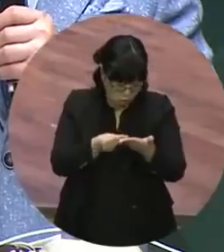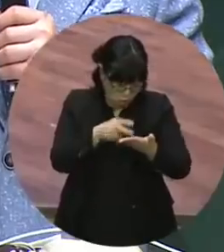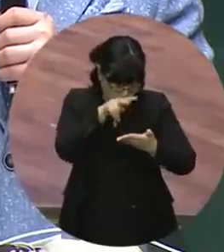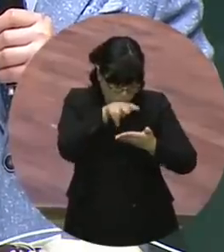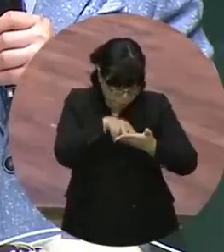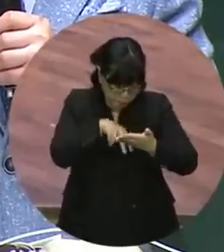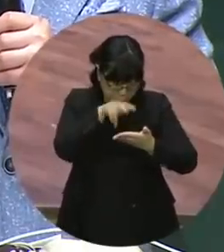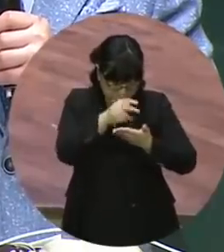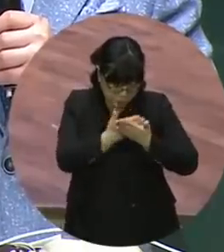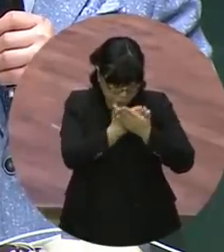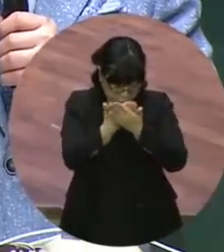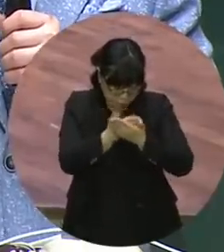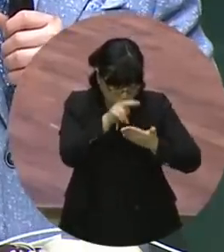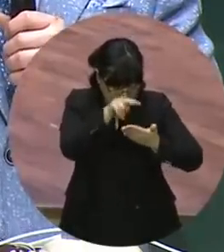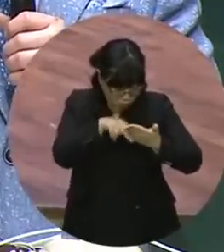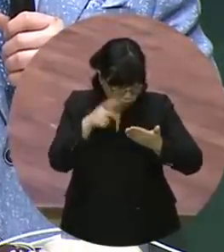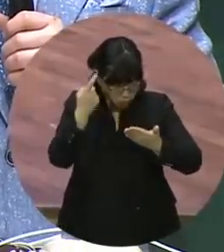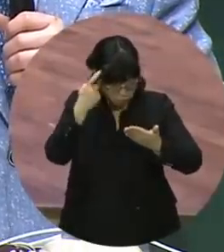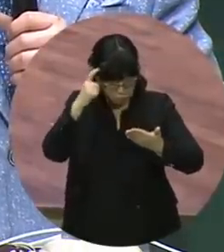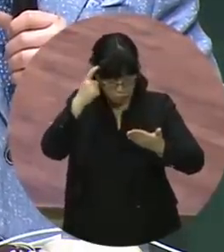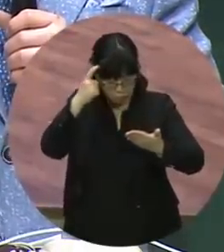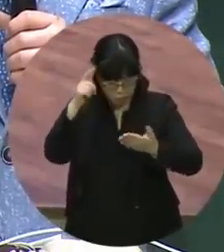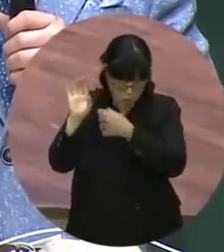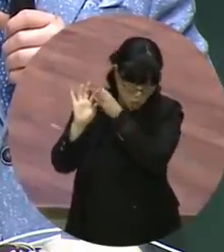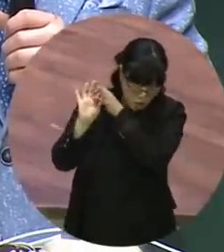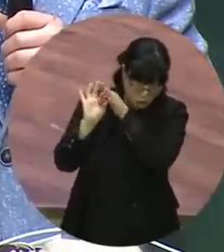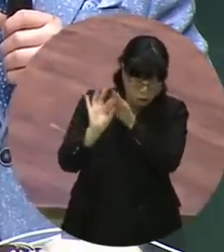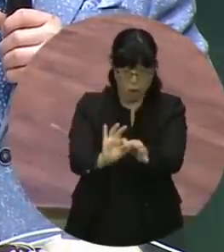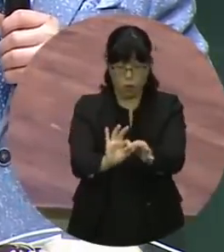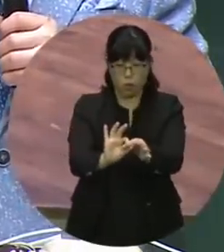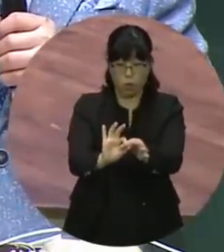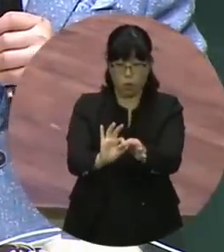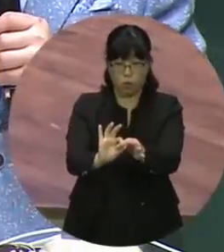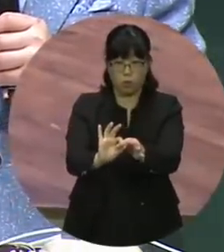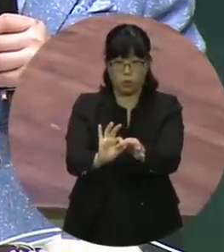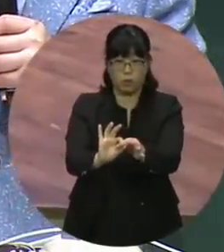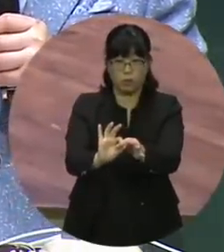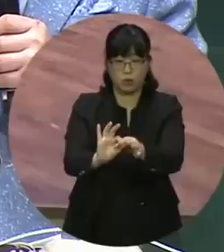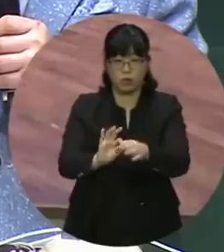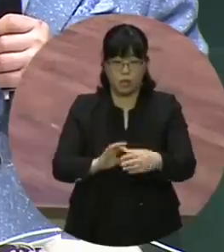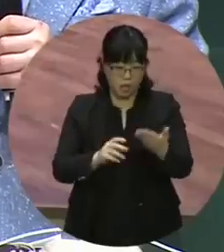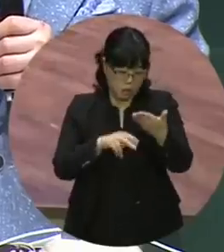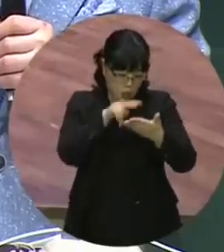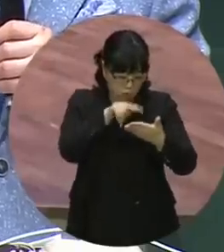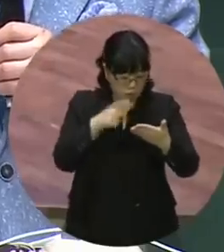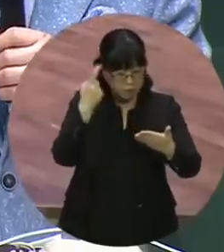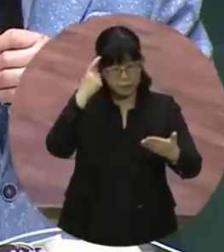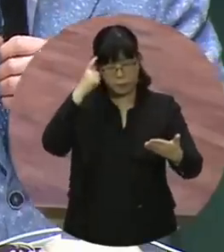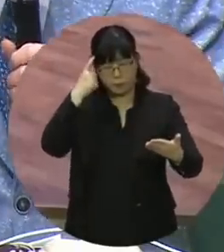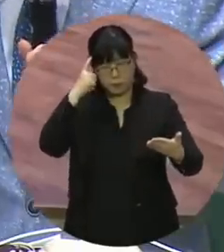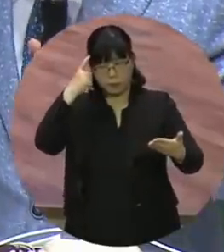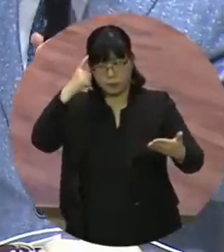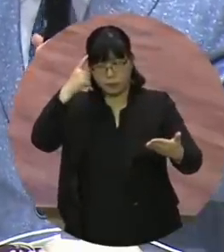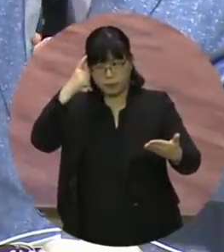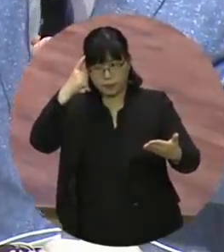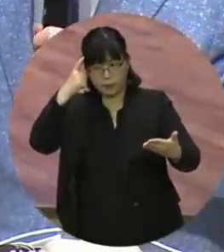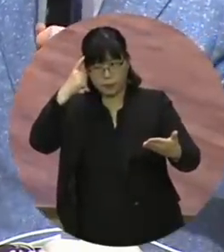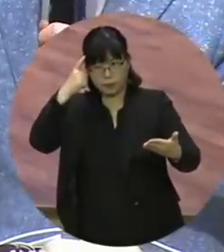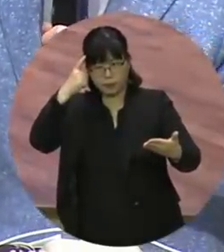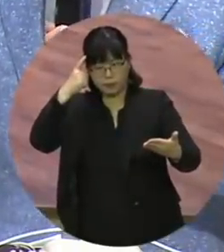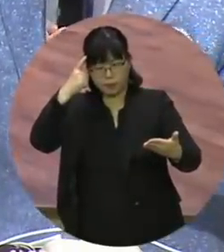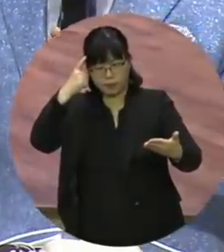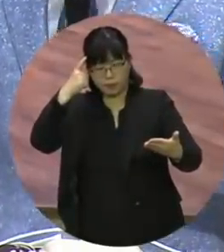자꾸 아침 새벽 3시, 4시 됐는데 계속 이게 막 암송이 되는 거예요. 묵상. 계속 암송이 잠을 못 자서.